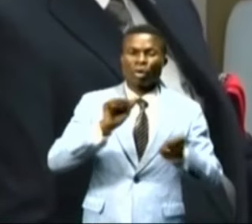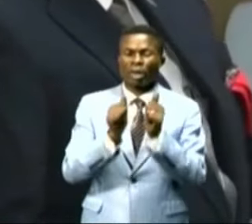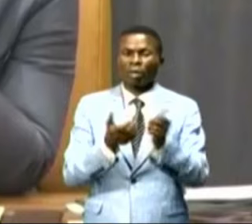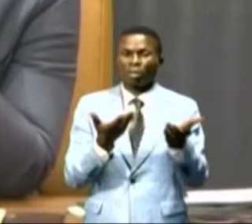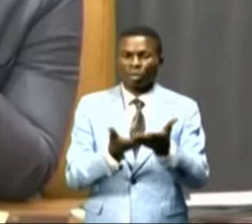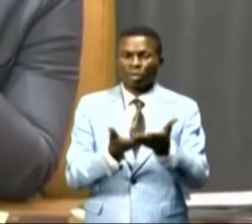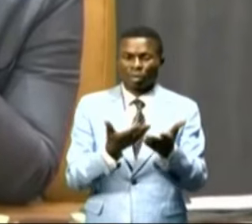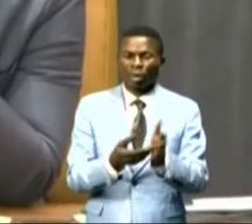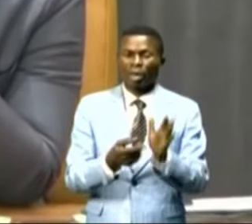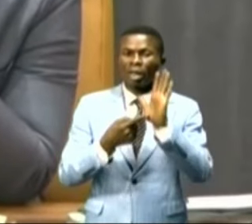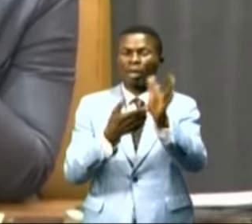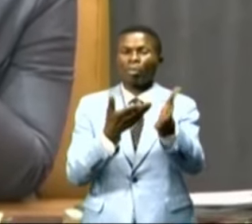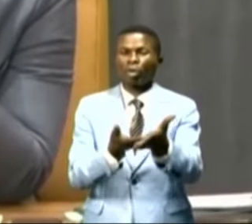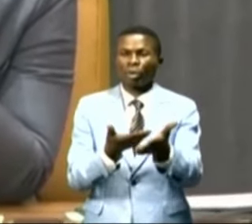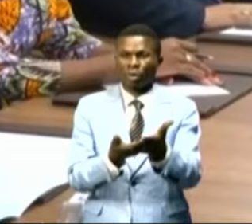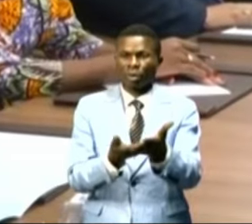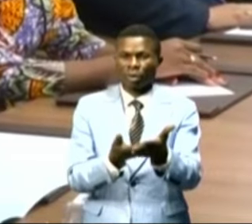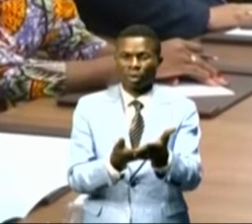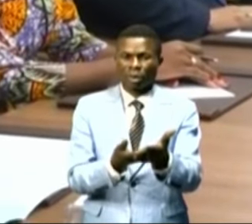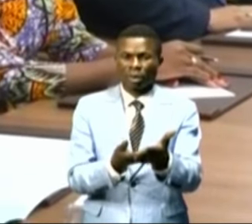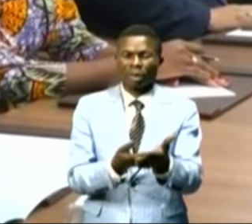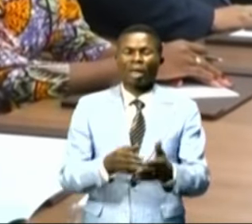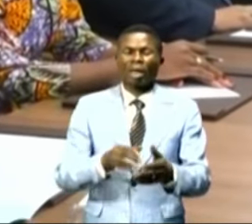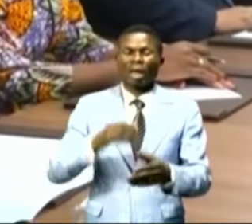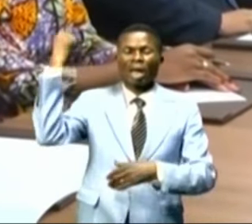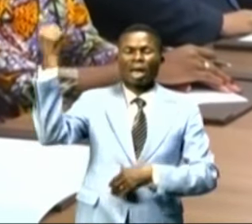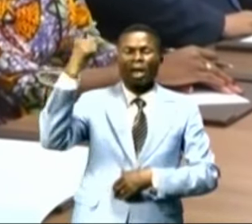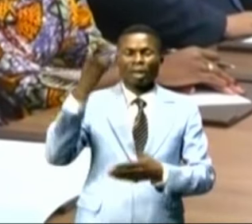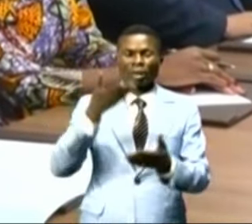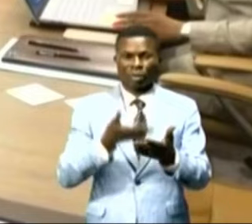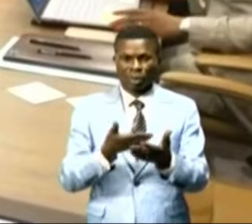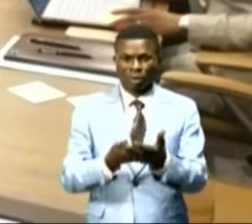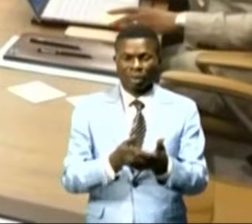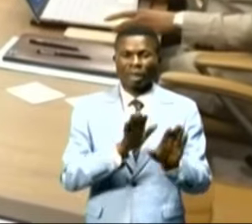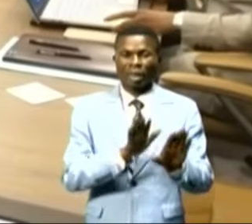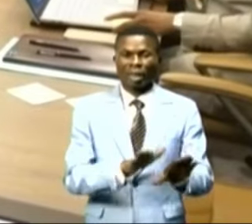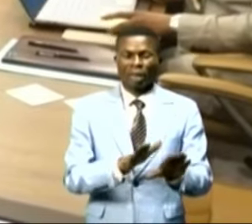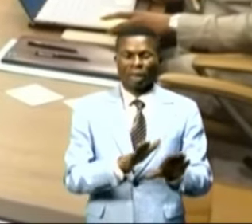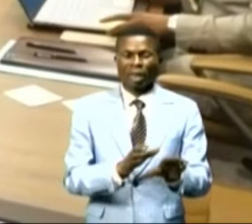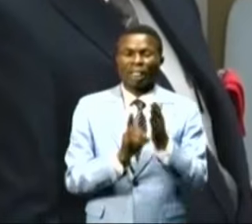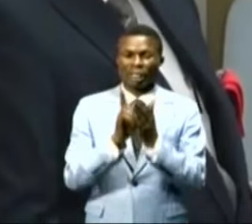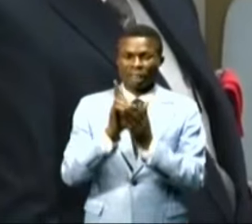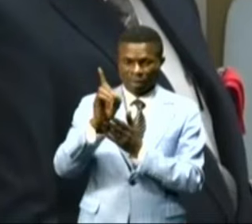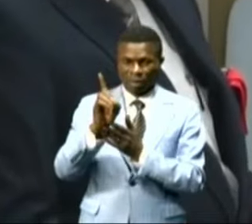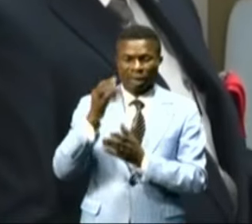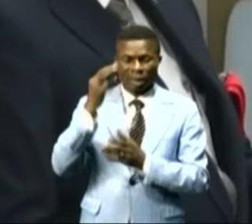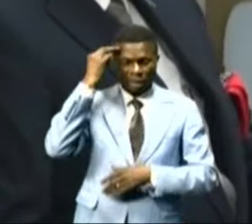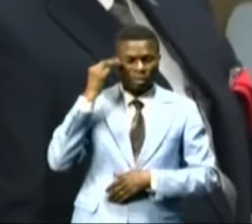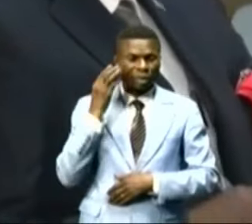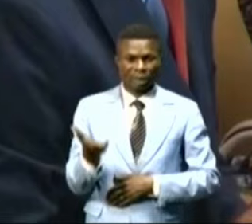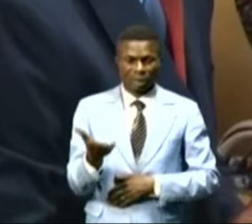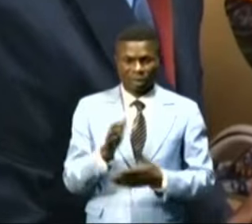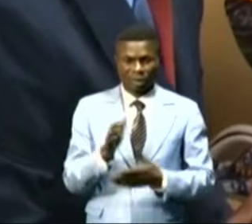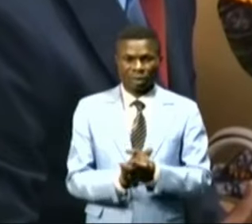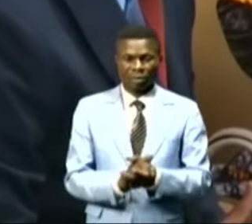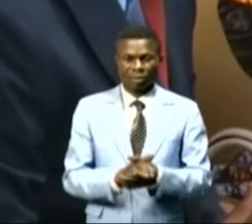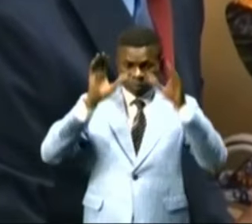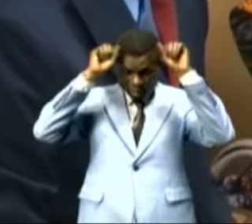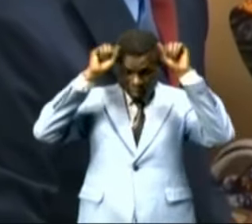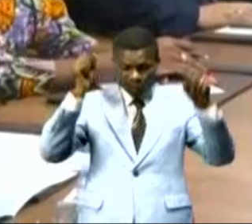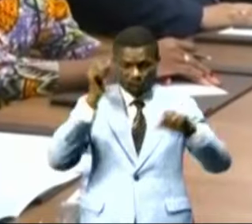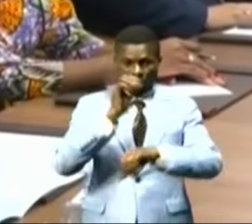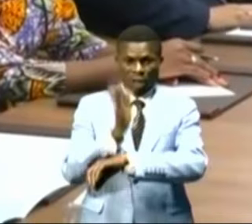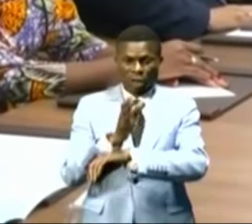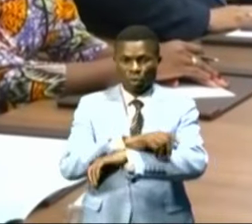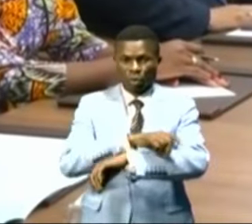couverture nationale d'abord et les voies internationales ensuite n'attendent qu'un coup de pouce du ministre. Son président du conseil